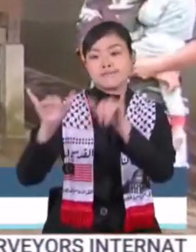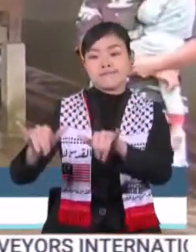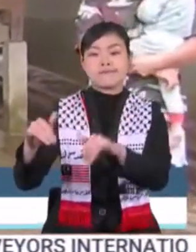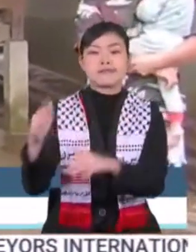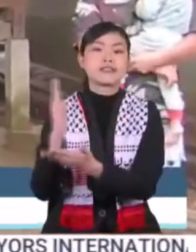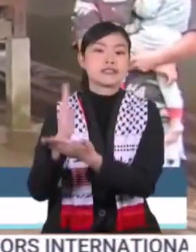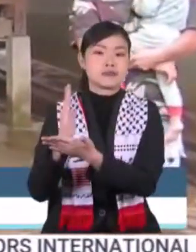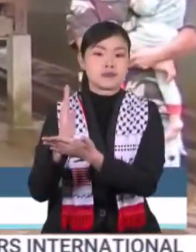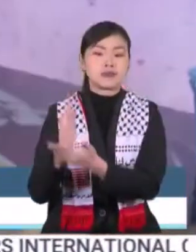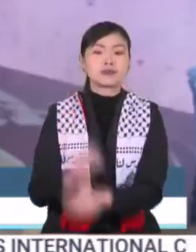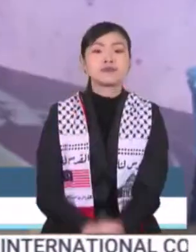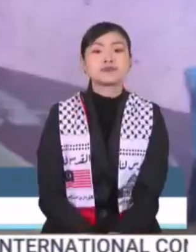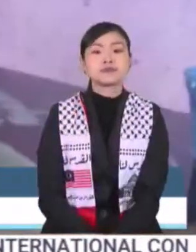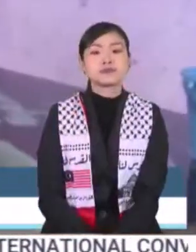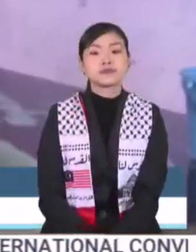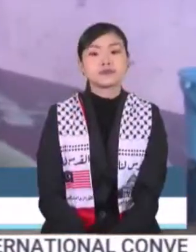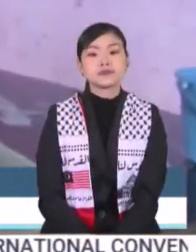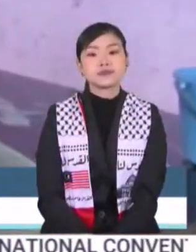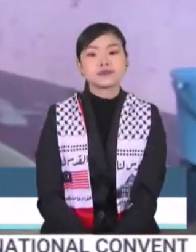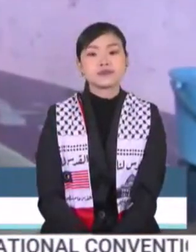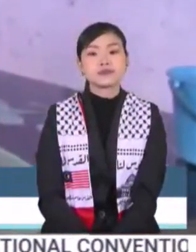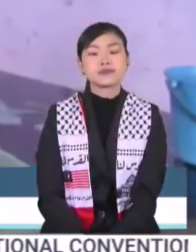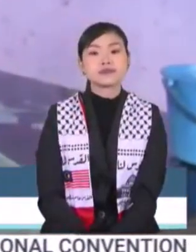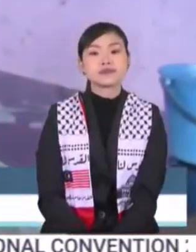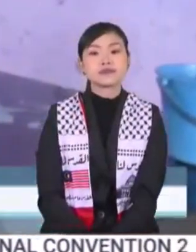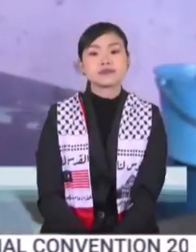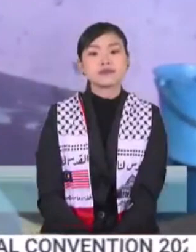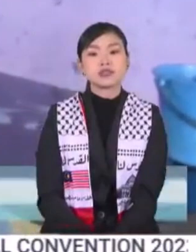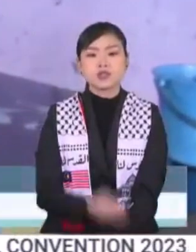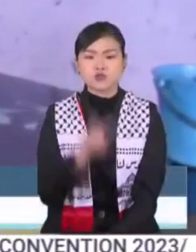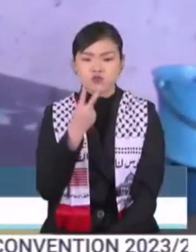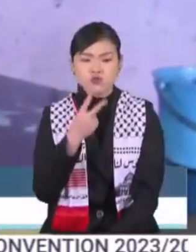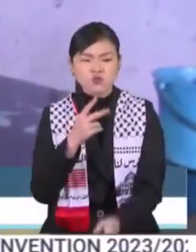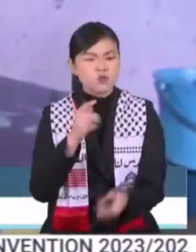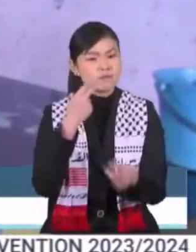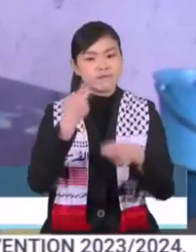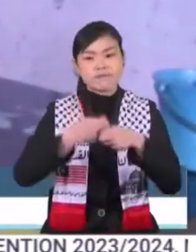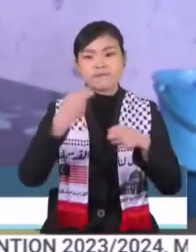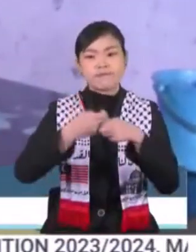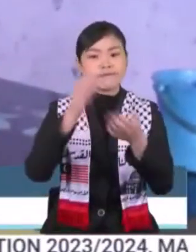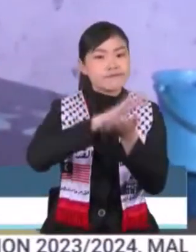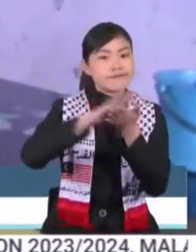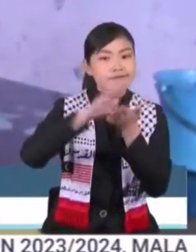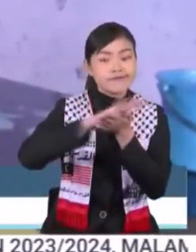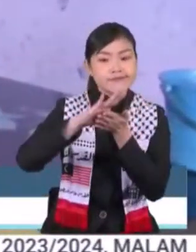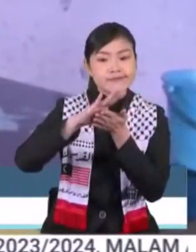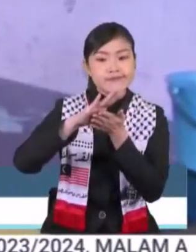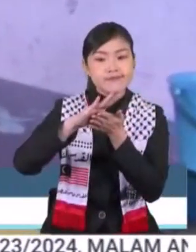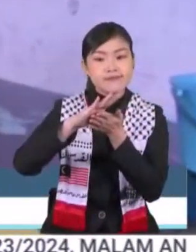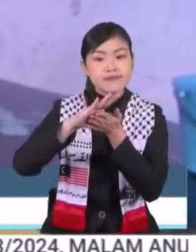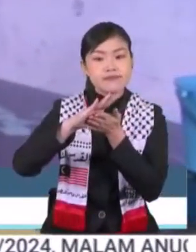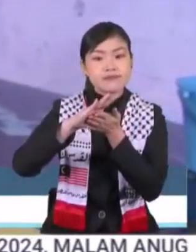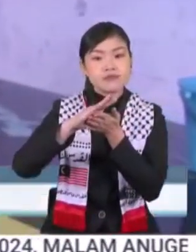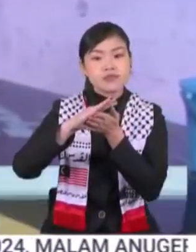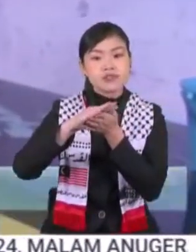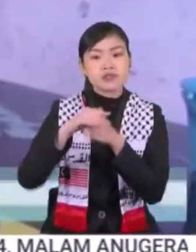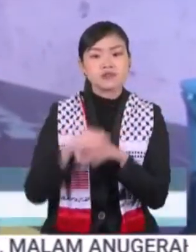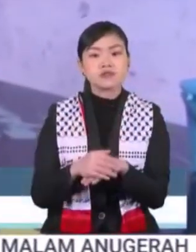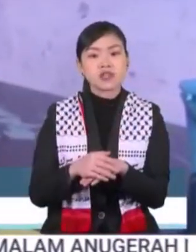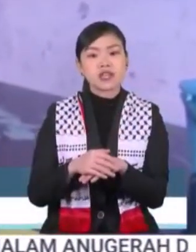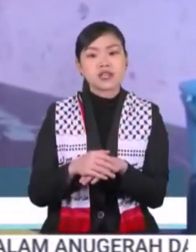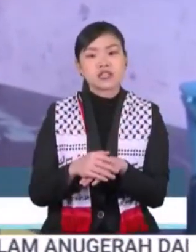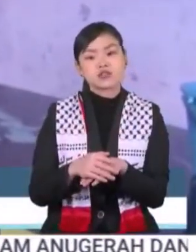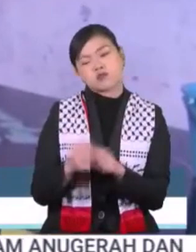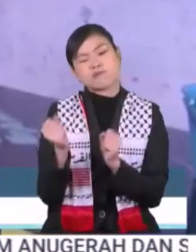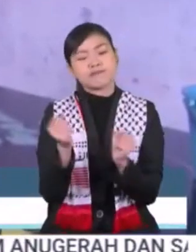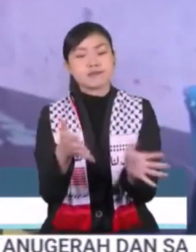sementara. Sekarang ni kita susah nak cuci lah rumah sebab tak ada air. Jadi kita biar macam ni dululah.